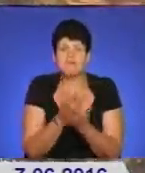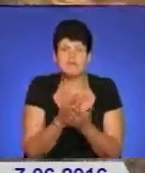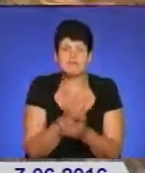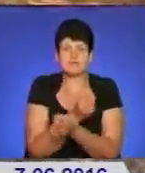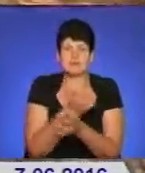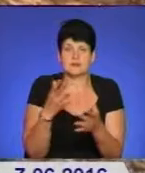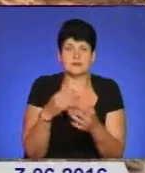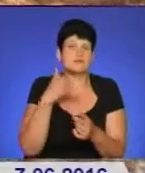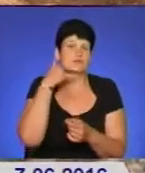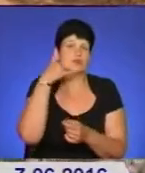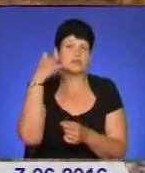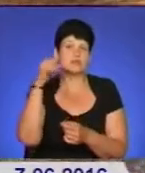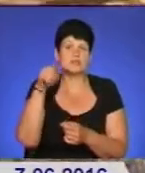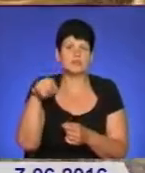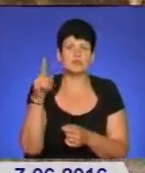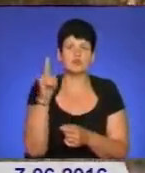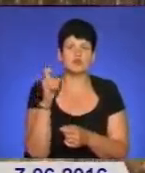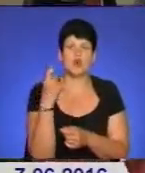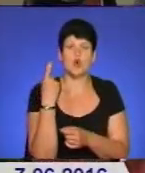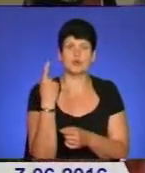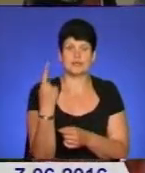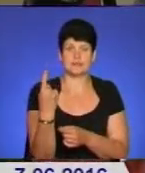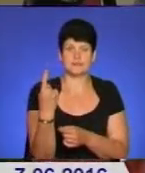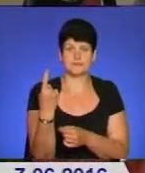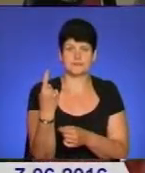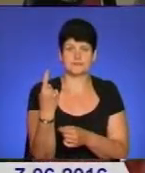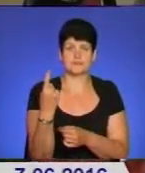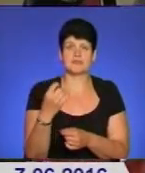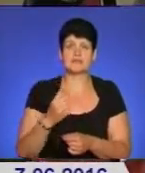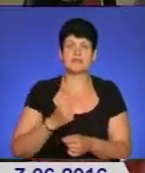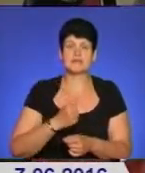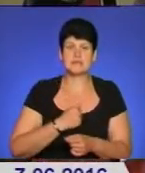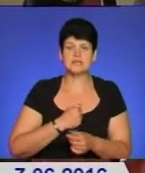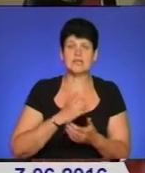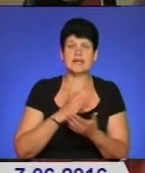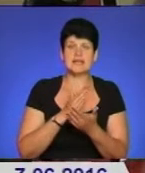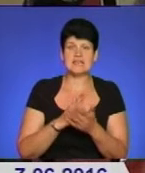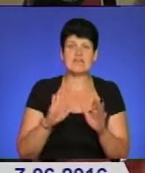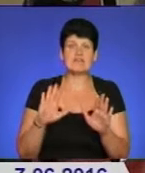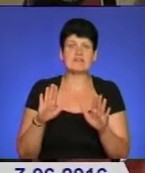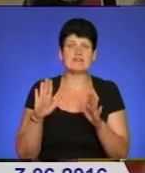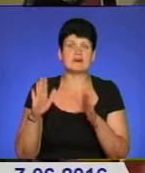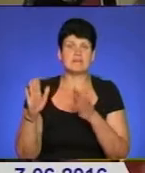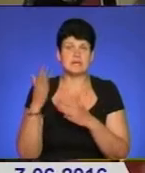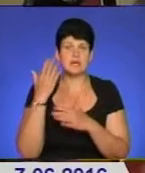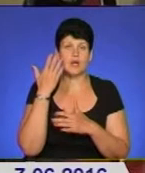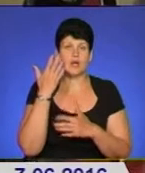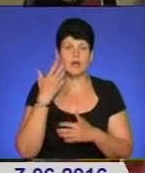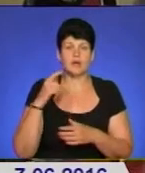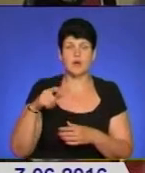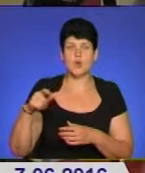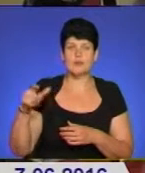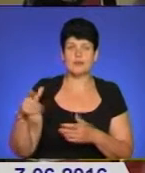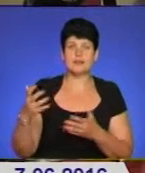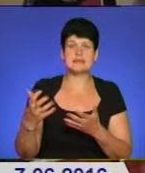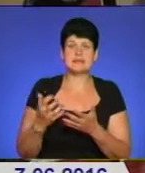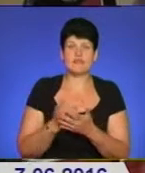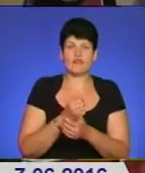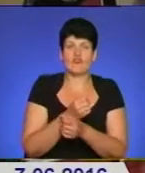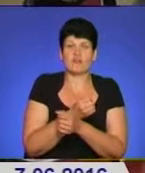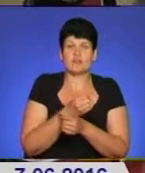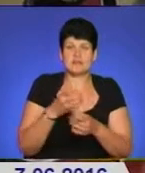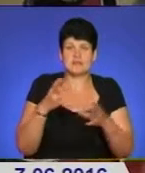предметів телефонувати за номером 101. На жаль, є випадки, коли громадяни, знаходячи